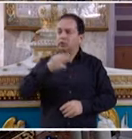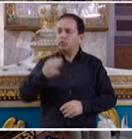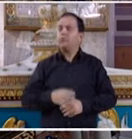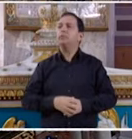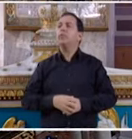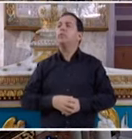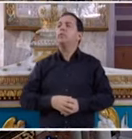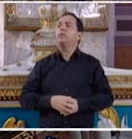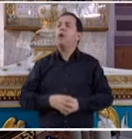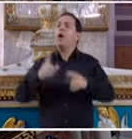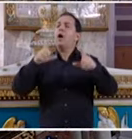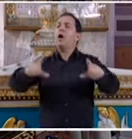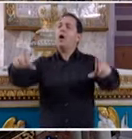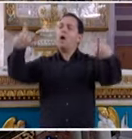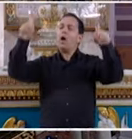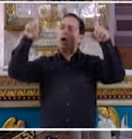Πατέρων και Μητέρων ημών,